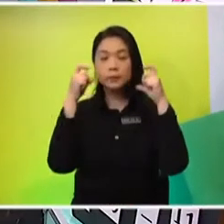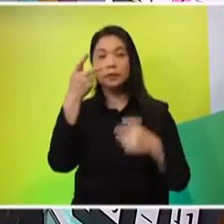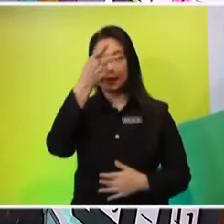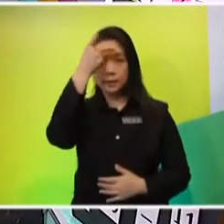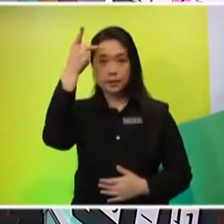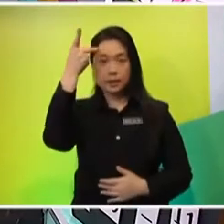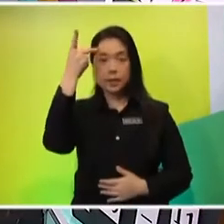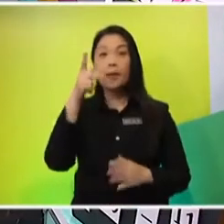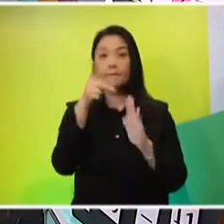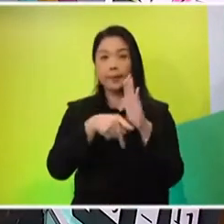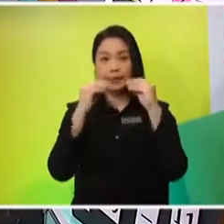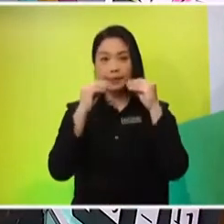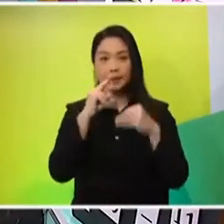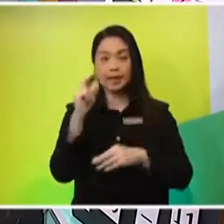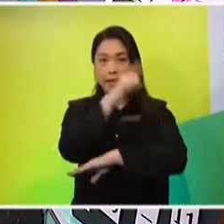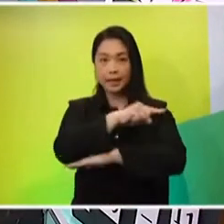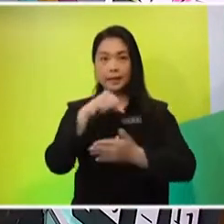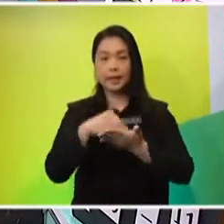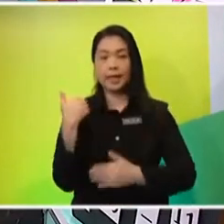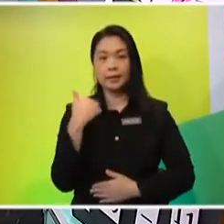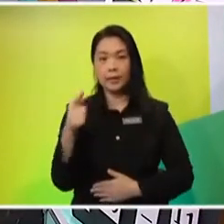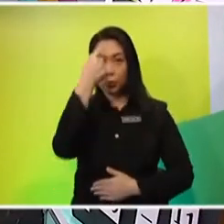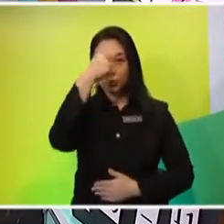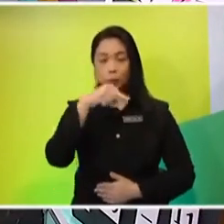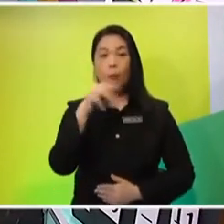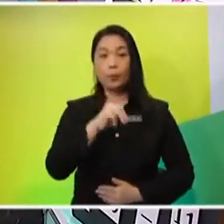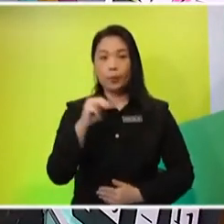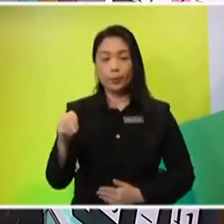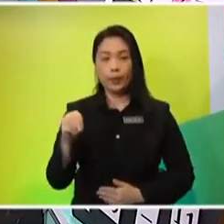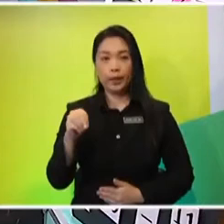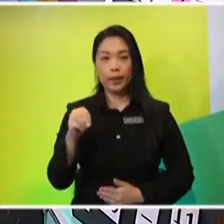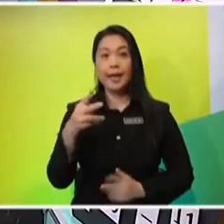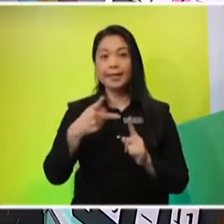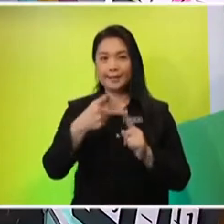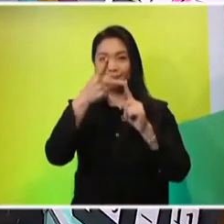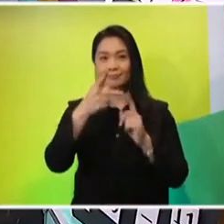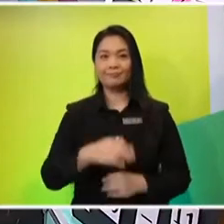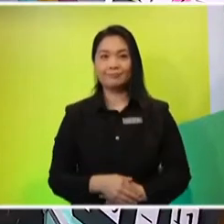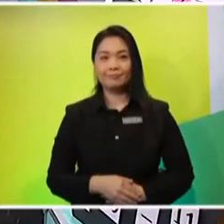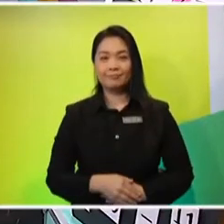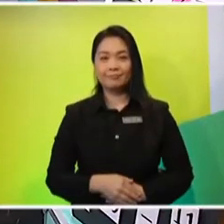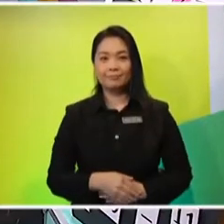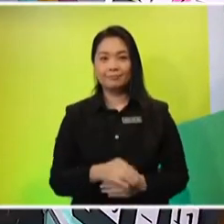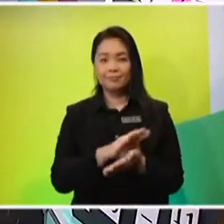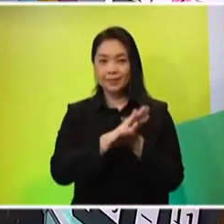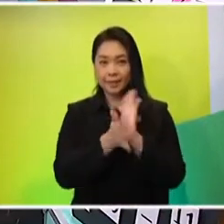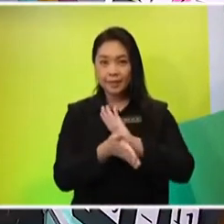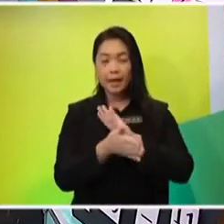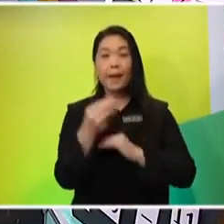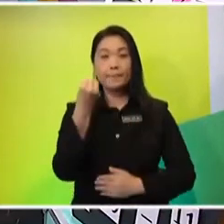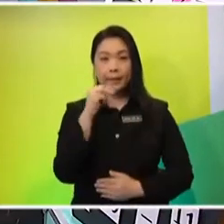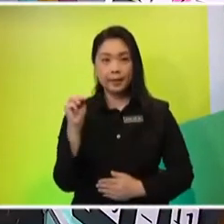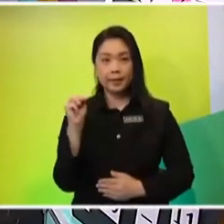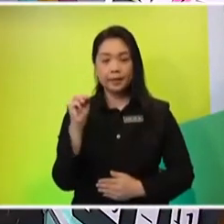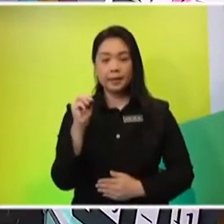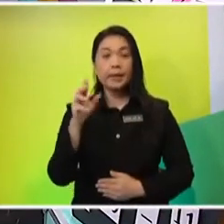ini untuk murid-murid pendidikan ataupun berkeperluan khas. Betul, cikgu? Betul. Jadi mereka membelajar ataupun